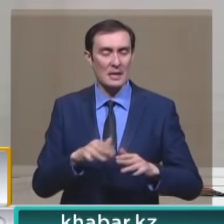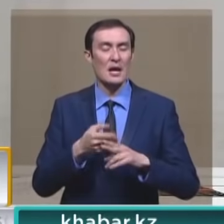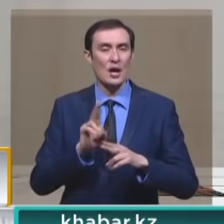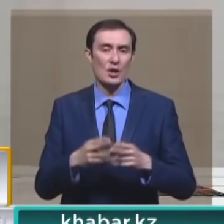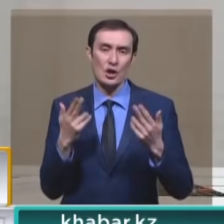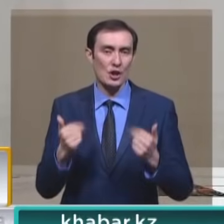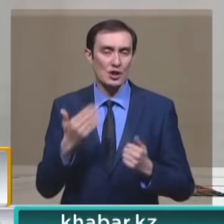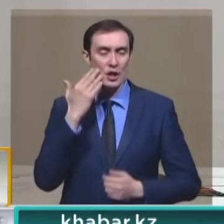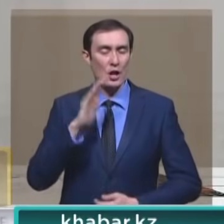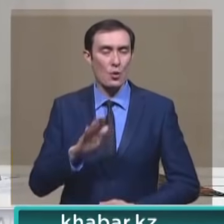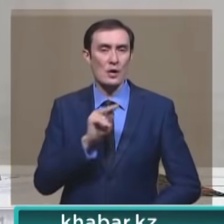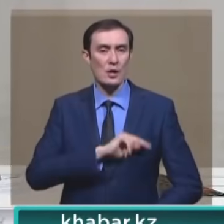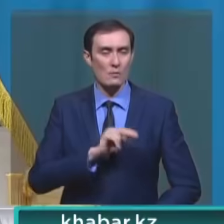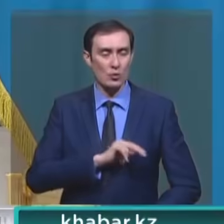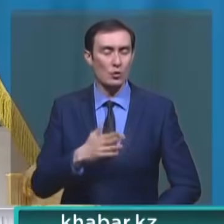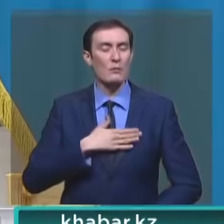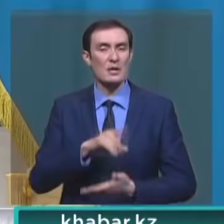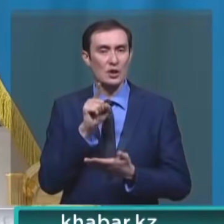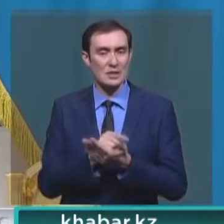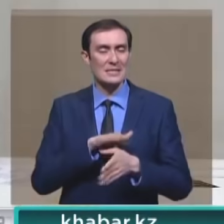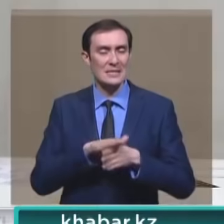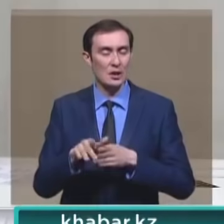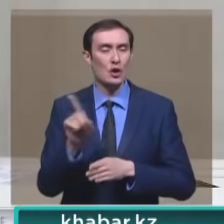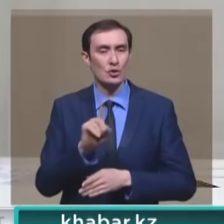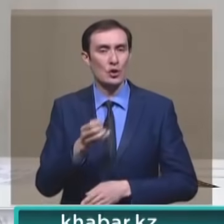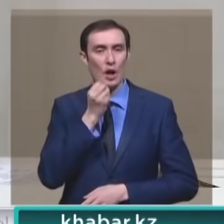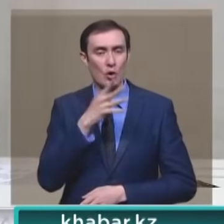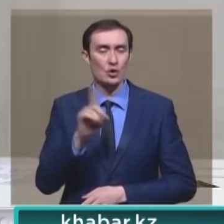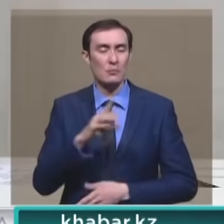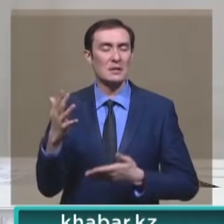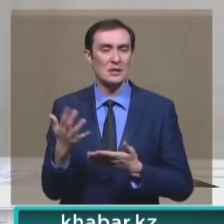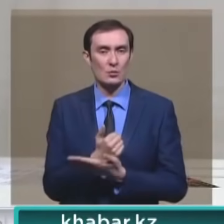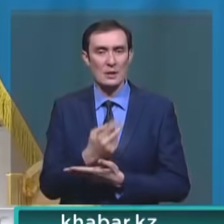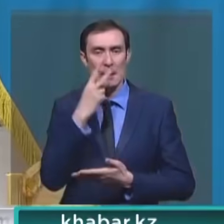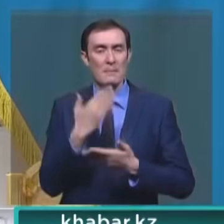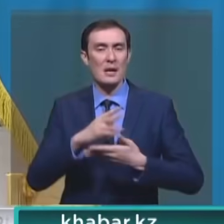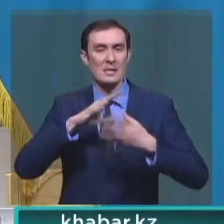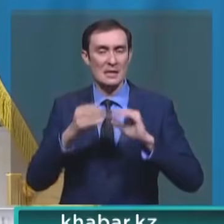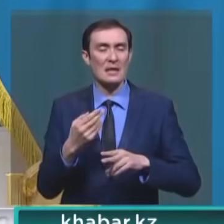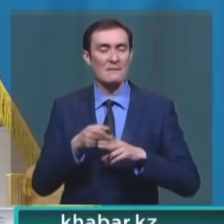это конечно не легкая задача но нам нужно сделать что-то хорошее чтобы достигнуть показателей в этой сфере